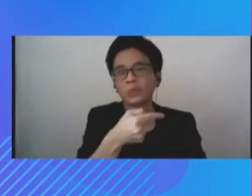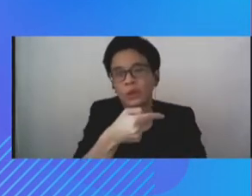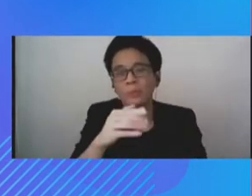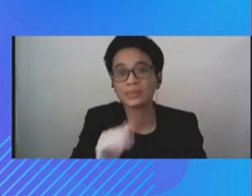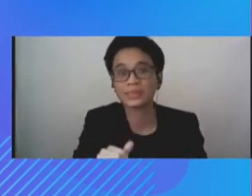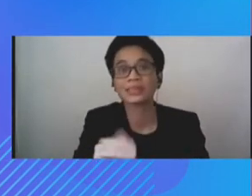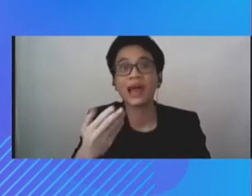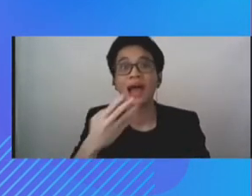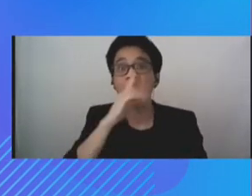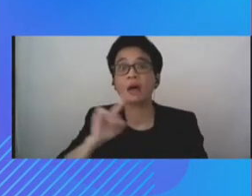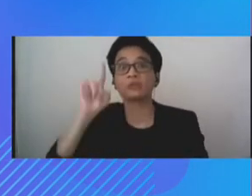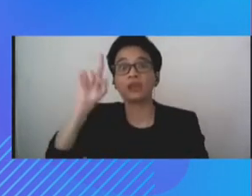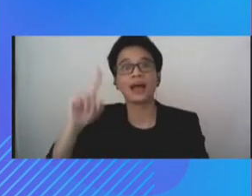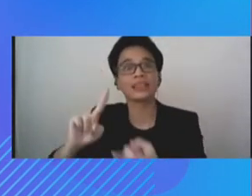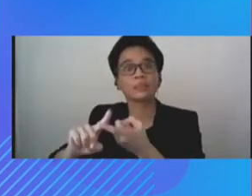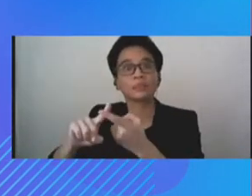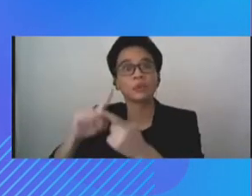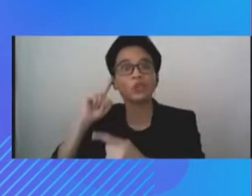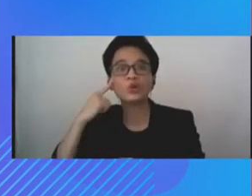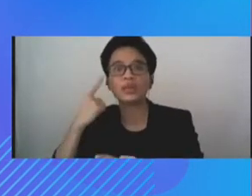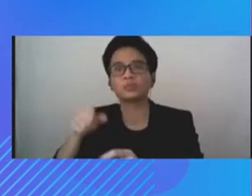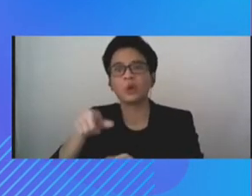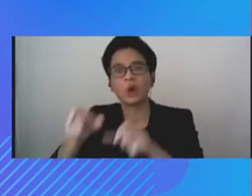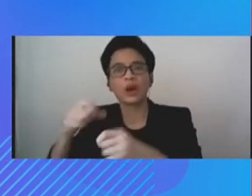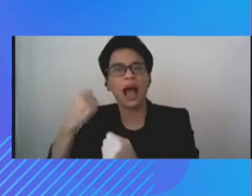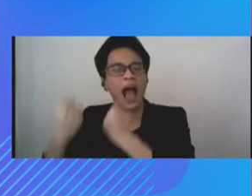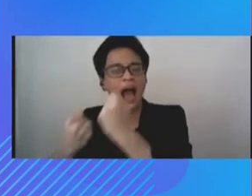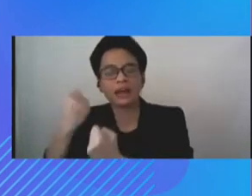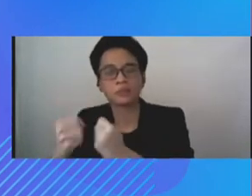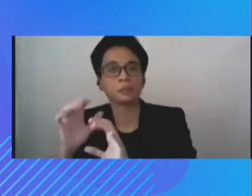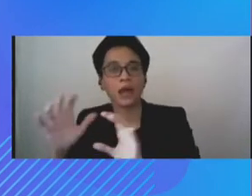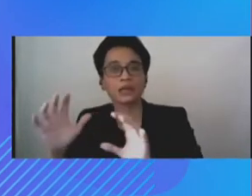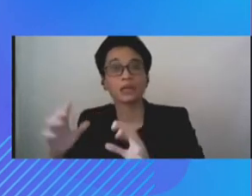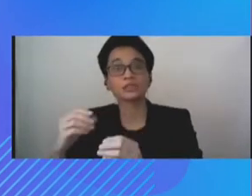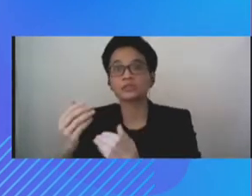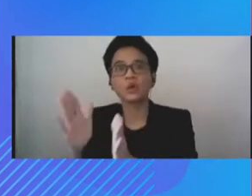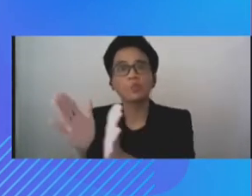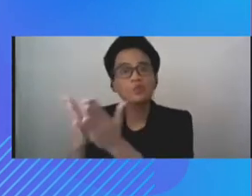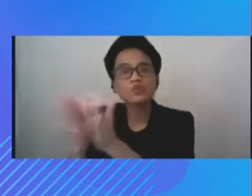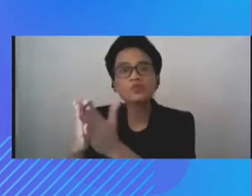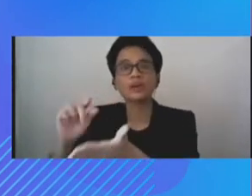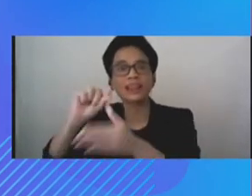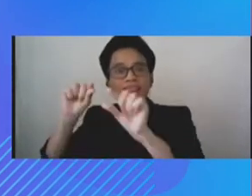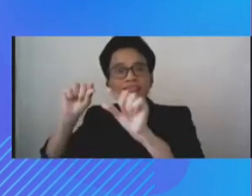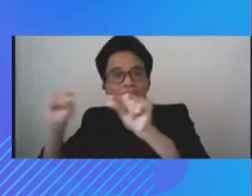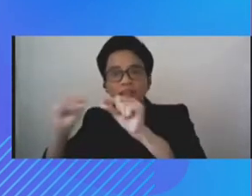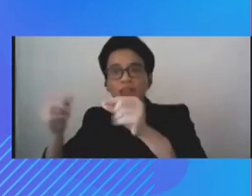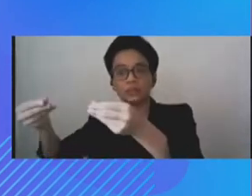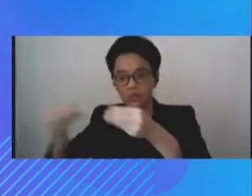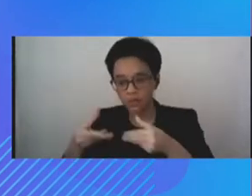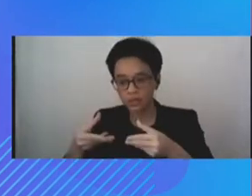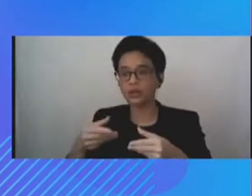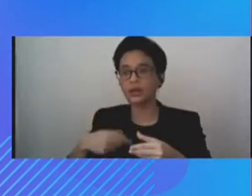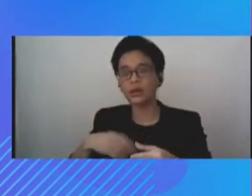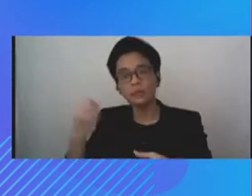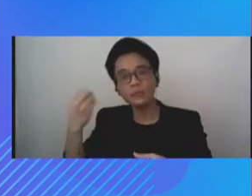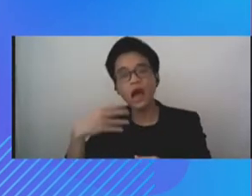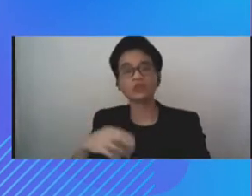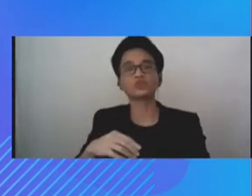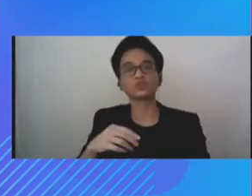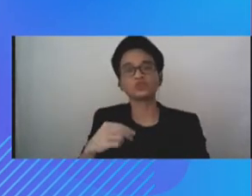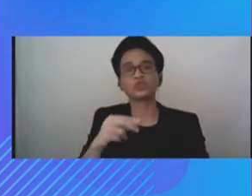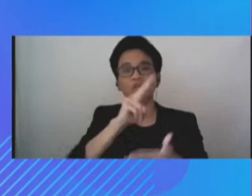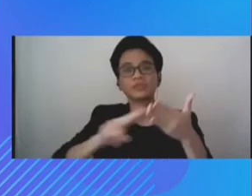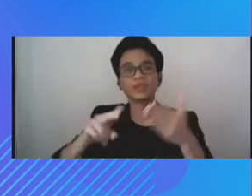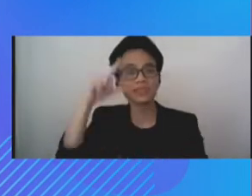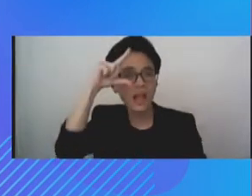tuli banyak yang aktivis gitu ya, mereka kasih source saya tuh banyak gitu. Mereka kenalin ya. Saya ke University of Gallaudet, itu universitas tuli pertama